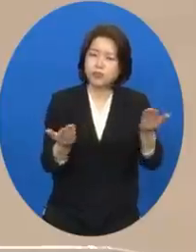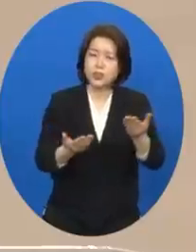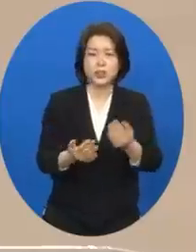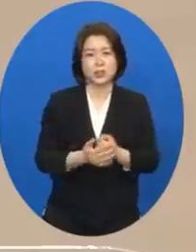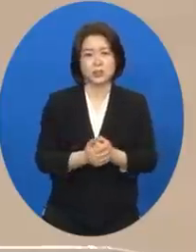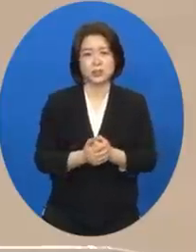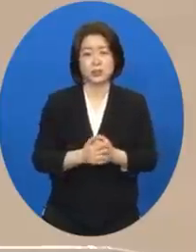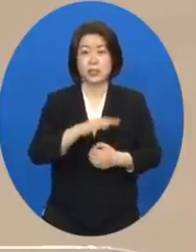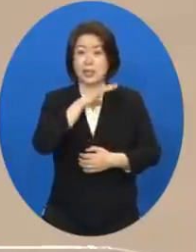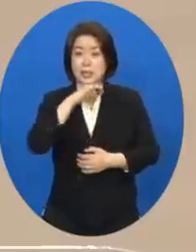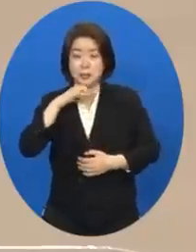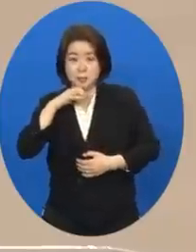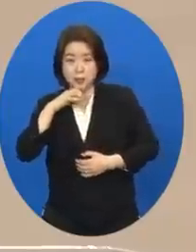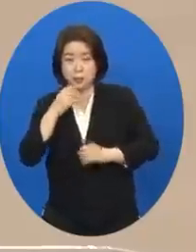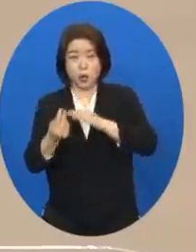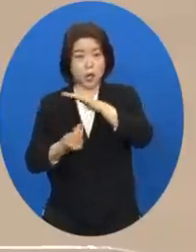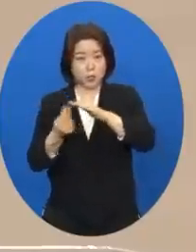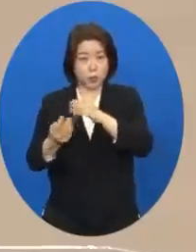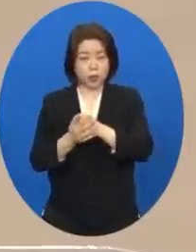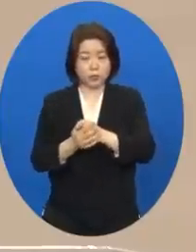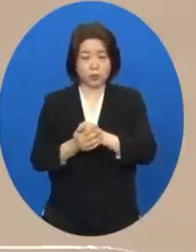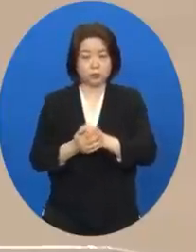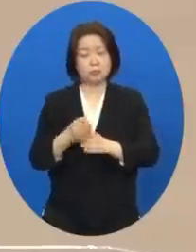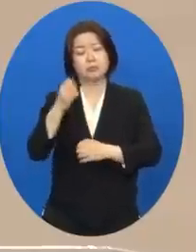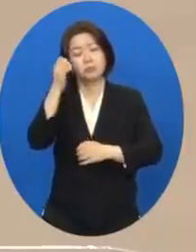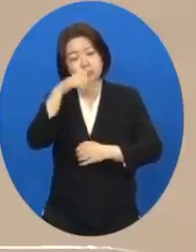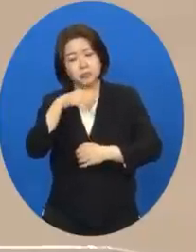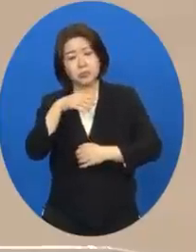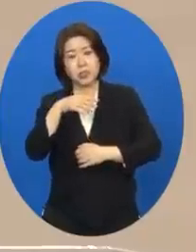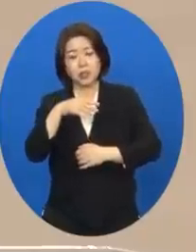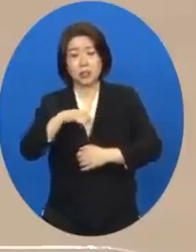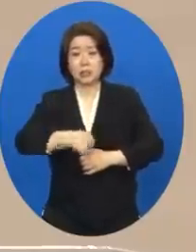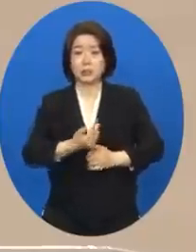베드로와 요한이 다시 내려갔습니다